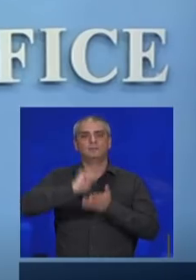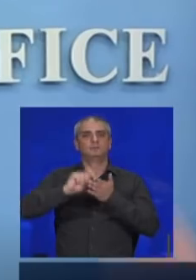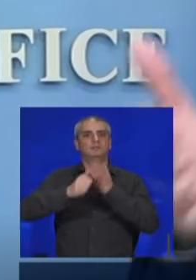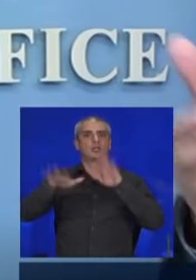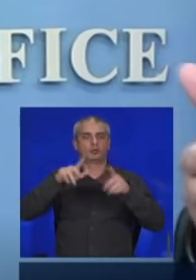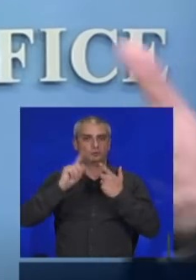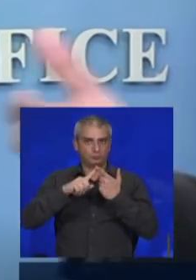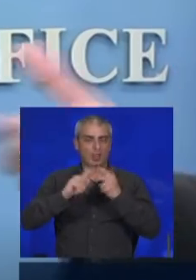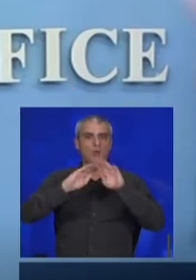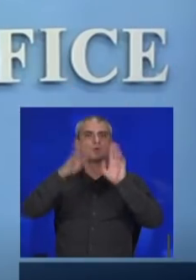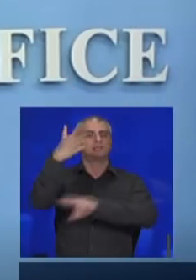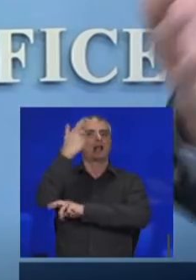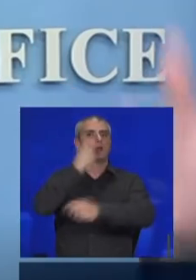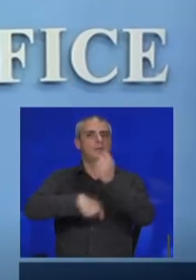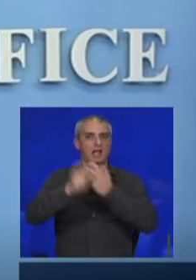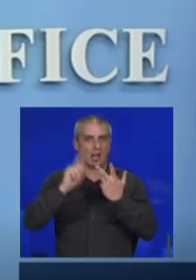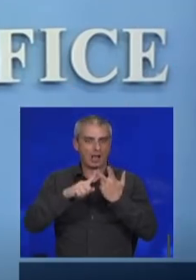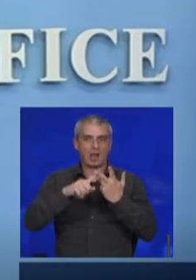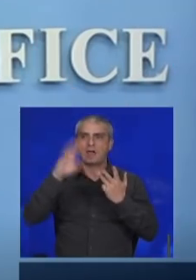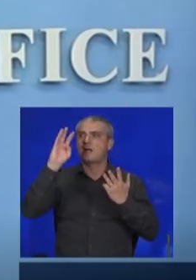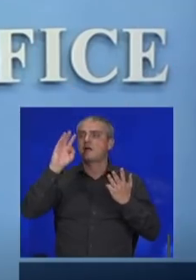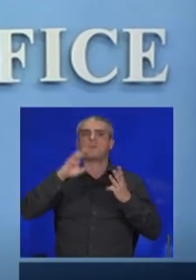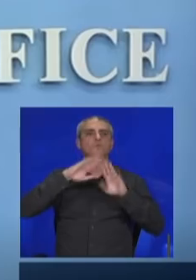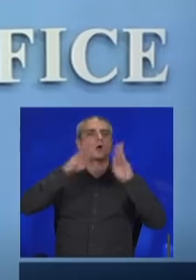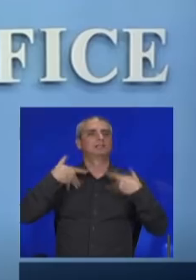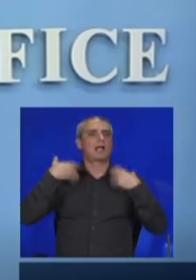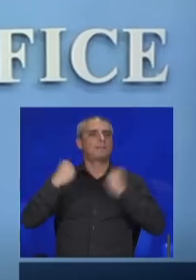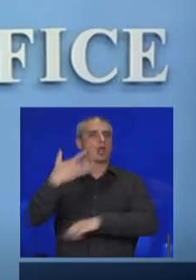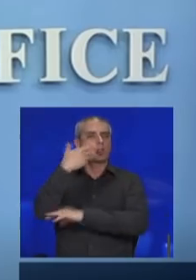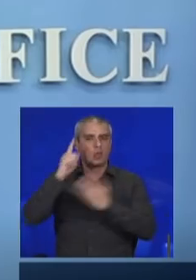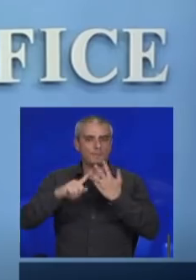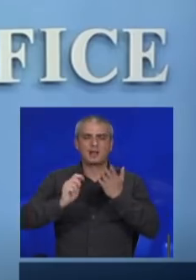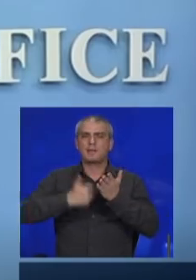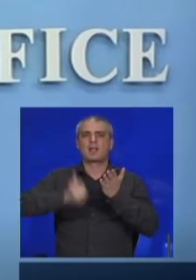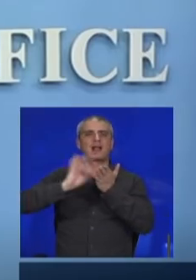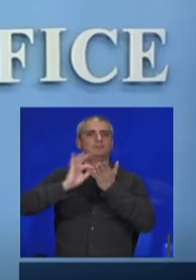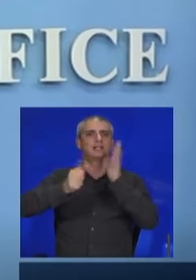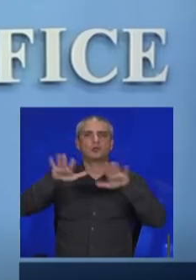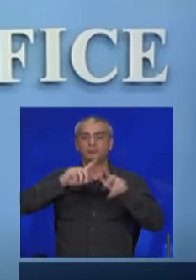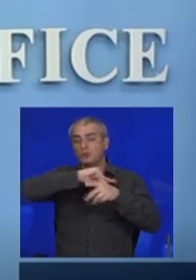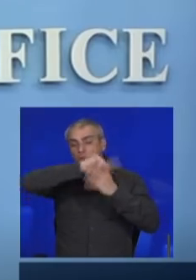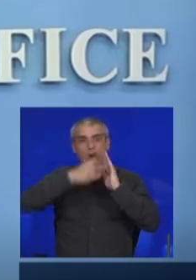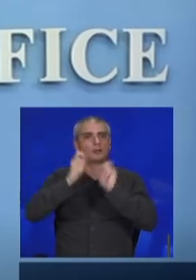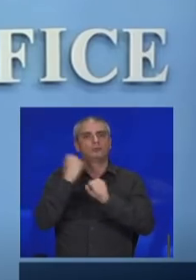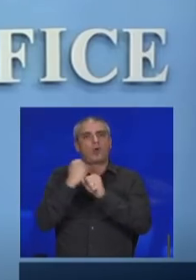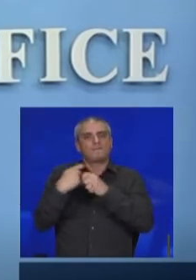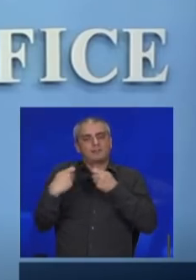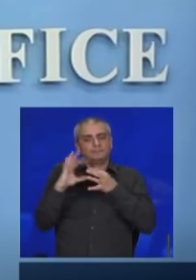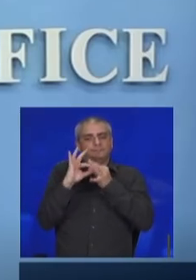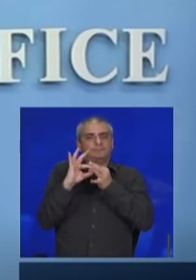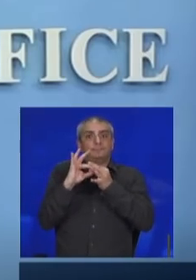הלאומית לכלכלה, מלל, מנכ״ל משרד ראש הממשלה, באמת כל האנשים האלה שעובדים איתנו ועובדים